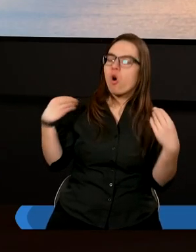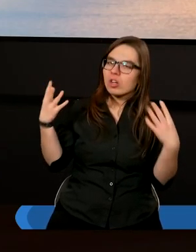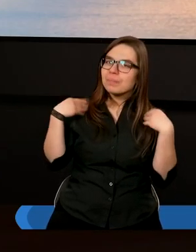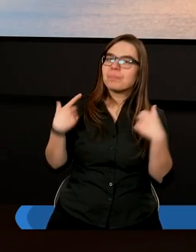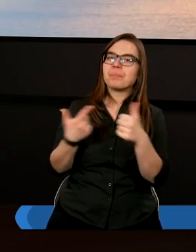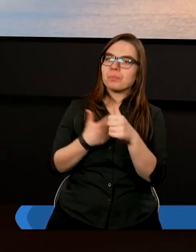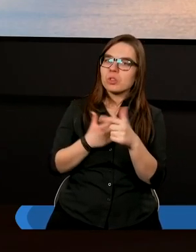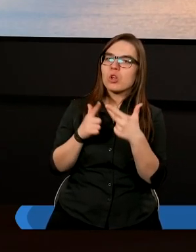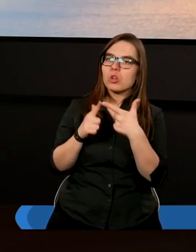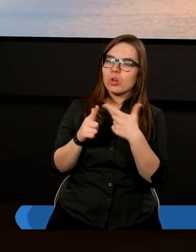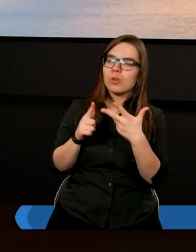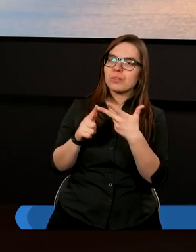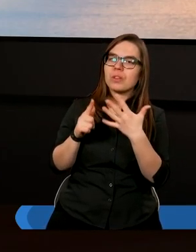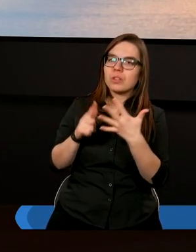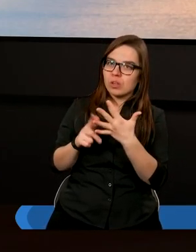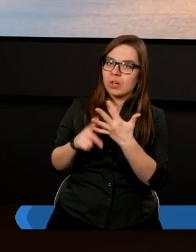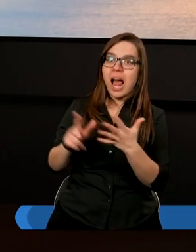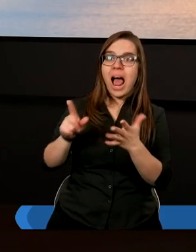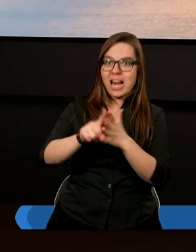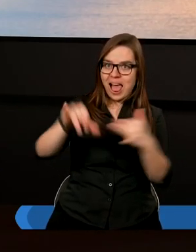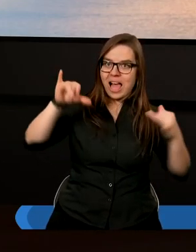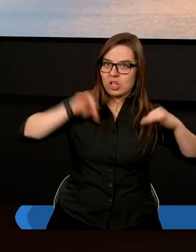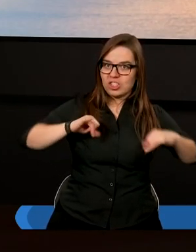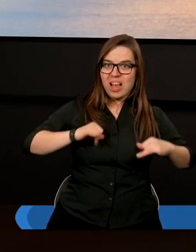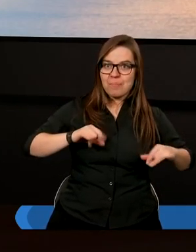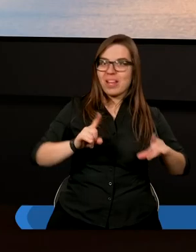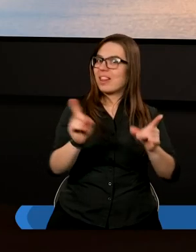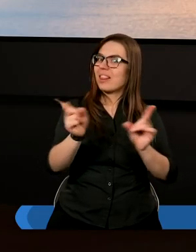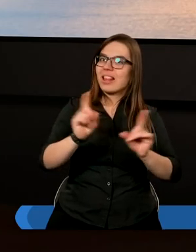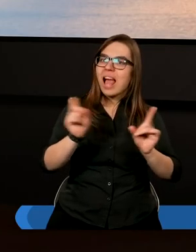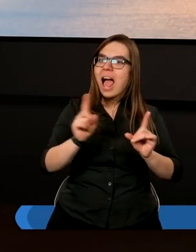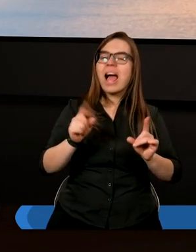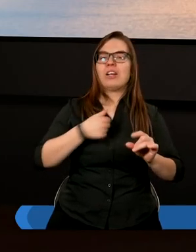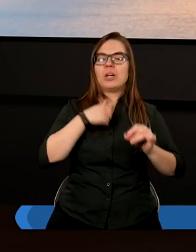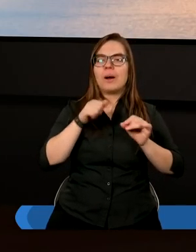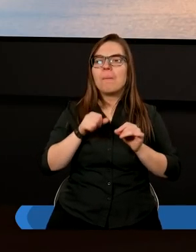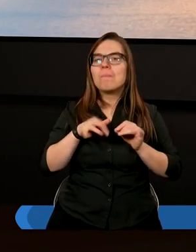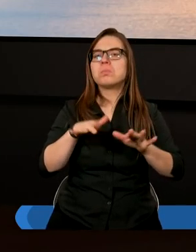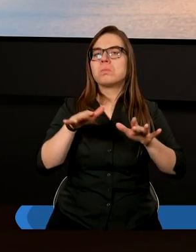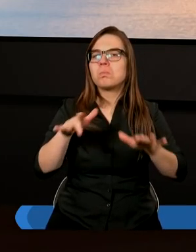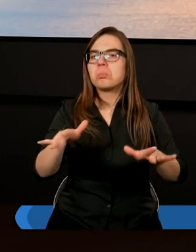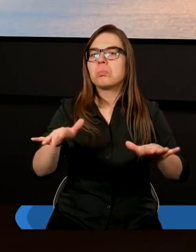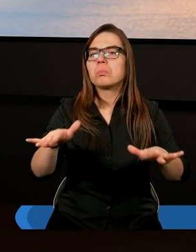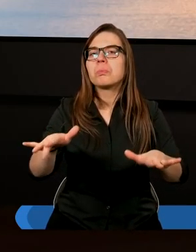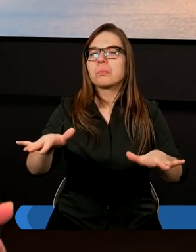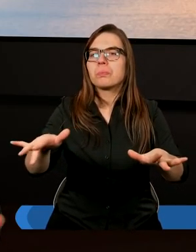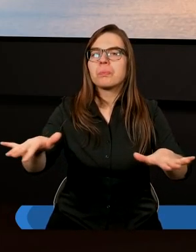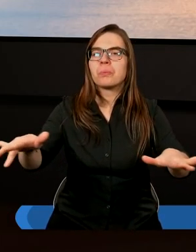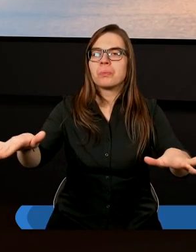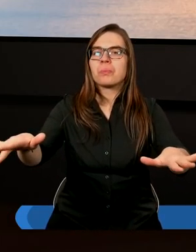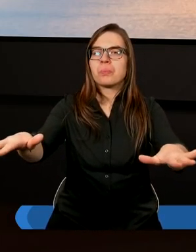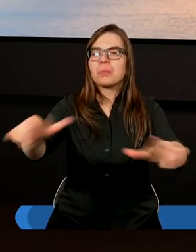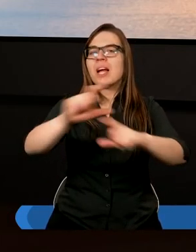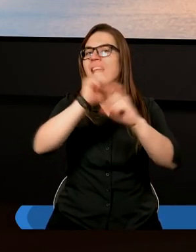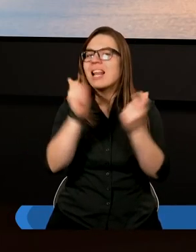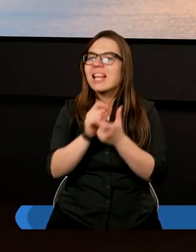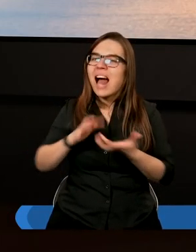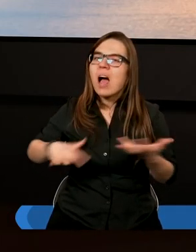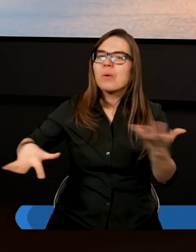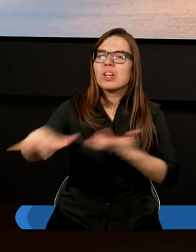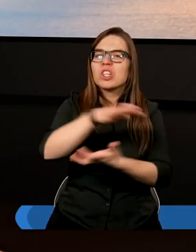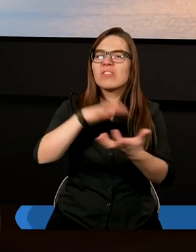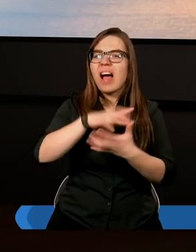ale nie tylko dla nas ale również żeby słusznie to przekazać żebyśmy naprawdę nie byli takim